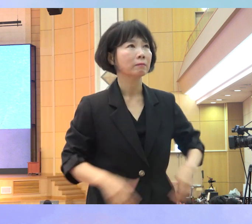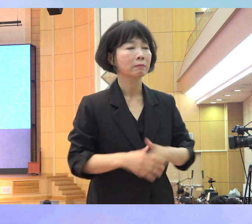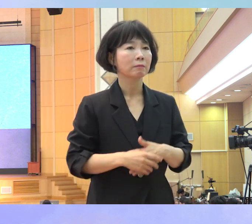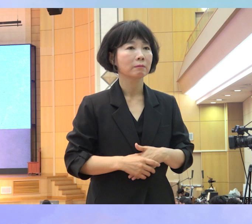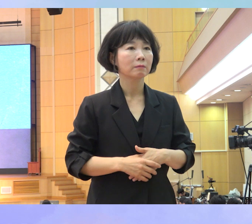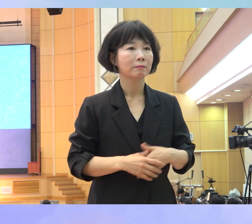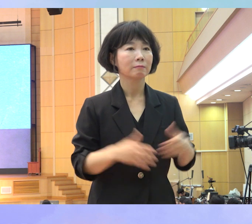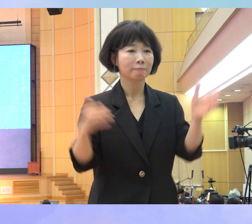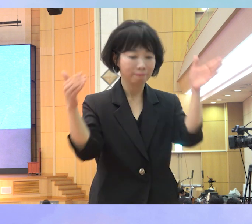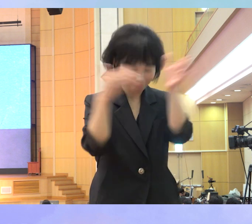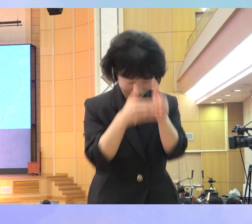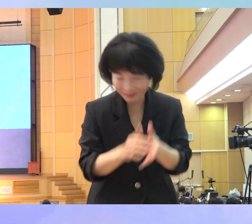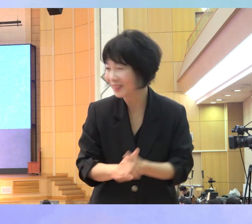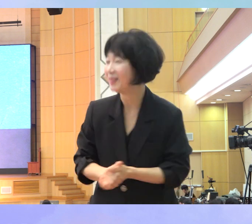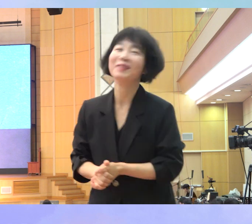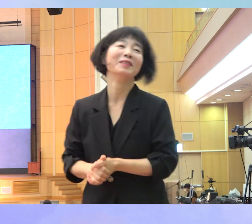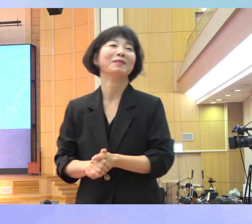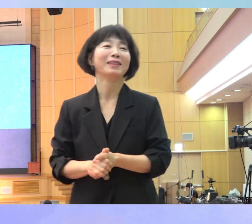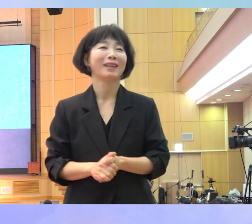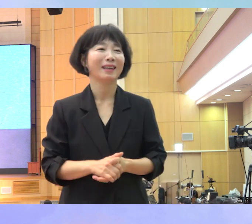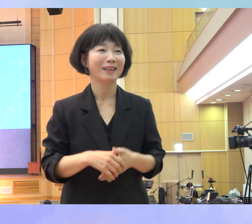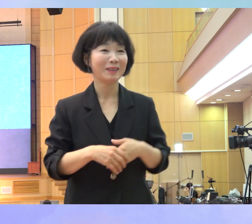다 같이 기도하실 겁니다. 기도하실 건데요,